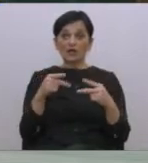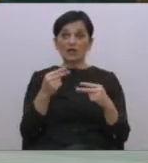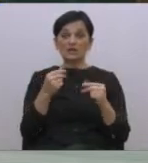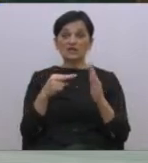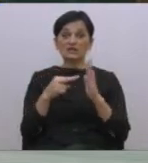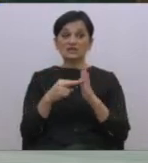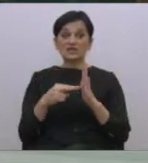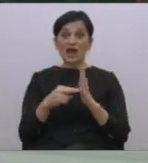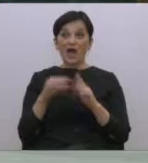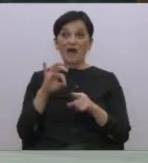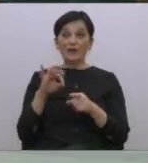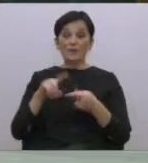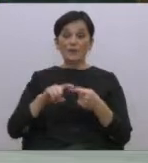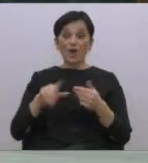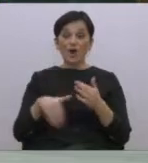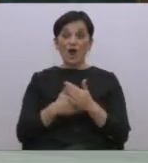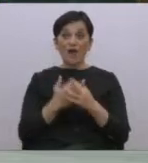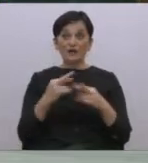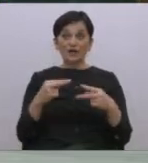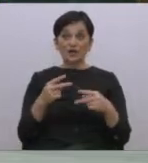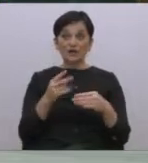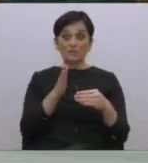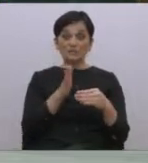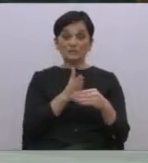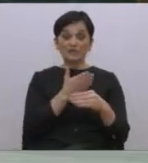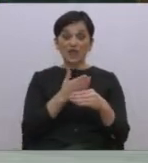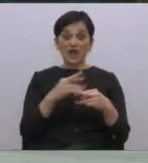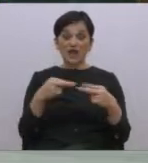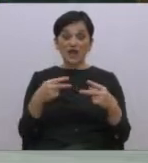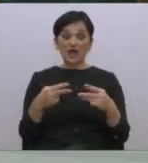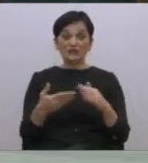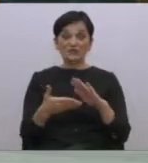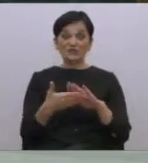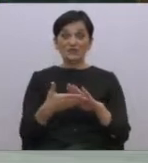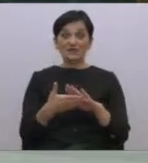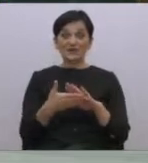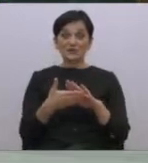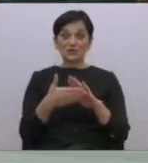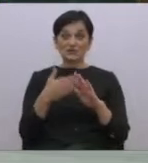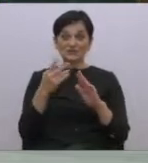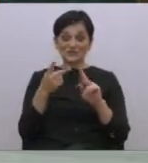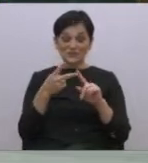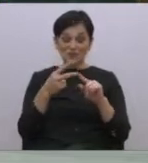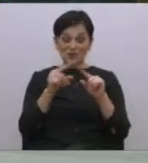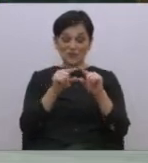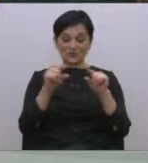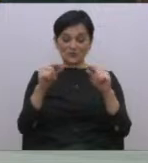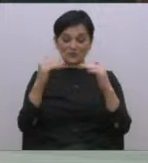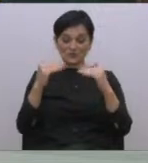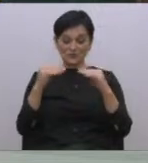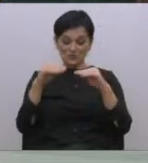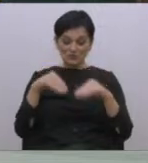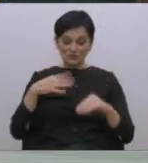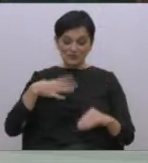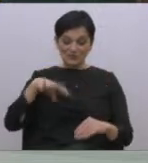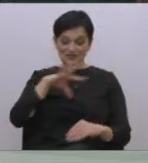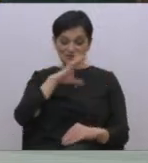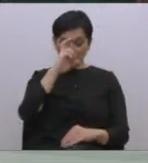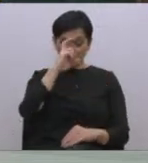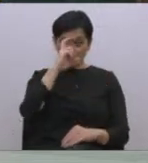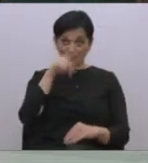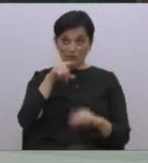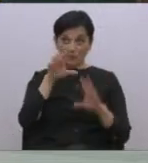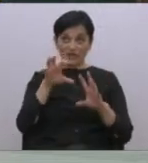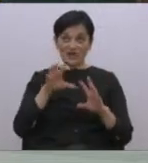საფასურთან დაკავშირებით ახალი ცვლილებაა დავყავით ეს გარდამავალი და დასკვნითიდებულება. მეორე მუხლი ჩამოყალიბდება ამგვარად: საქართველოს მთავრობამ ამ